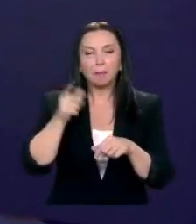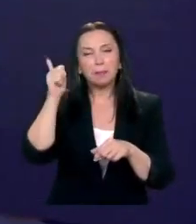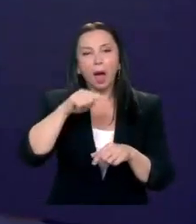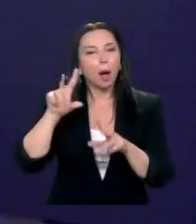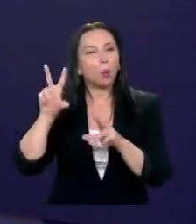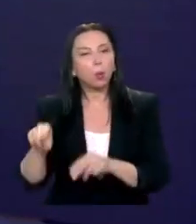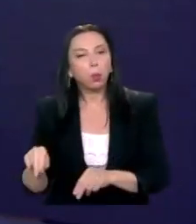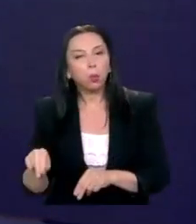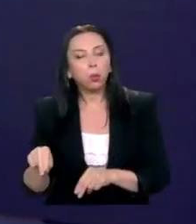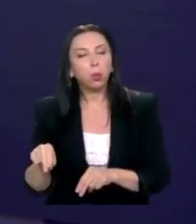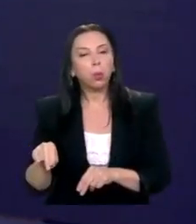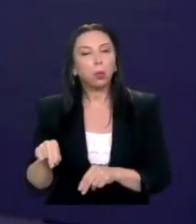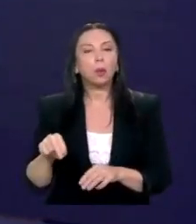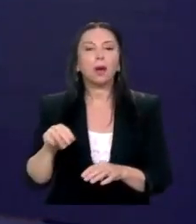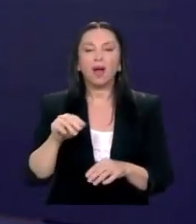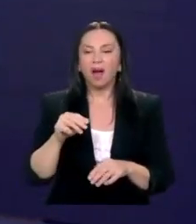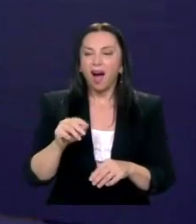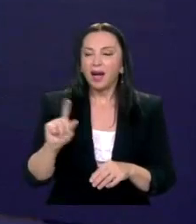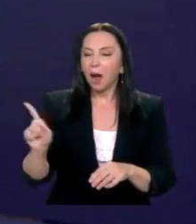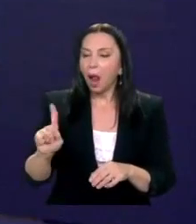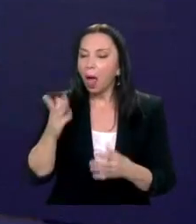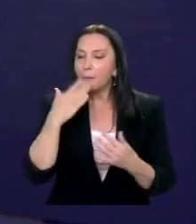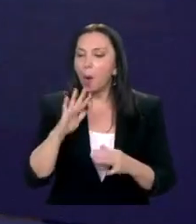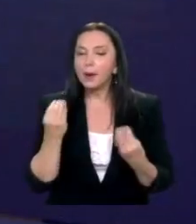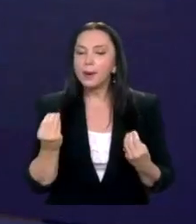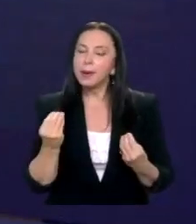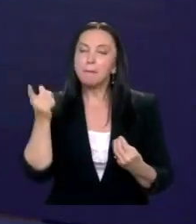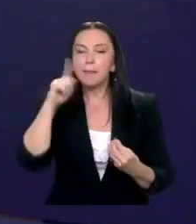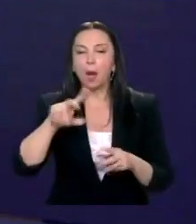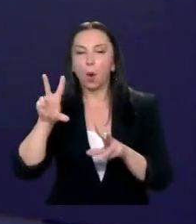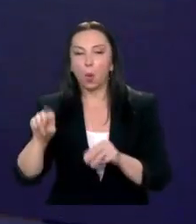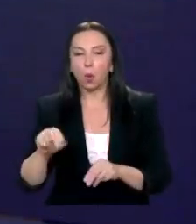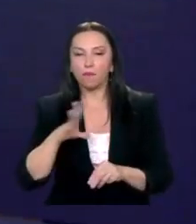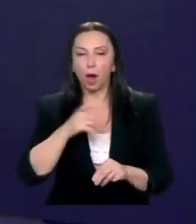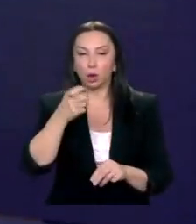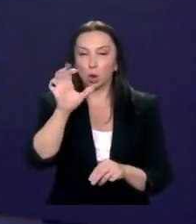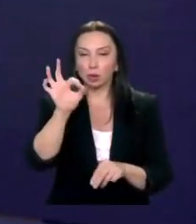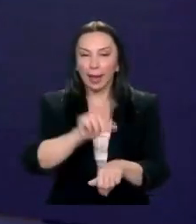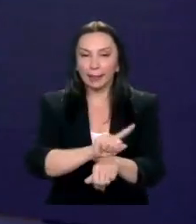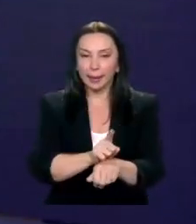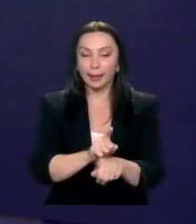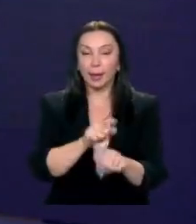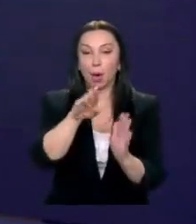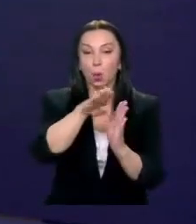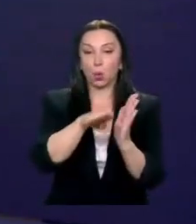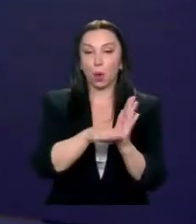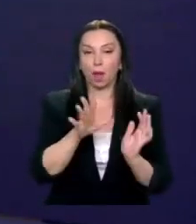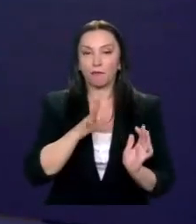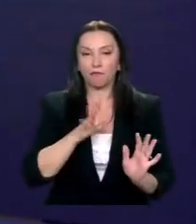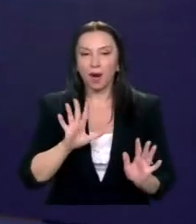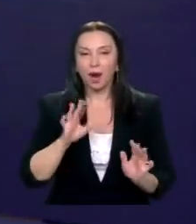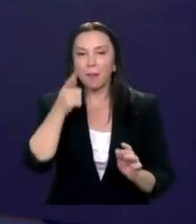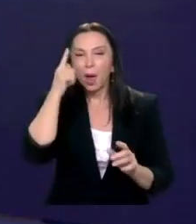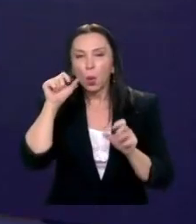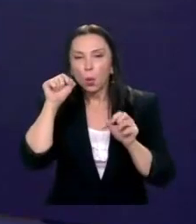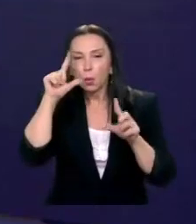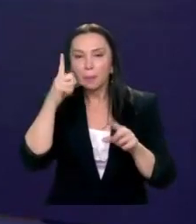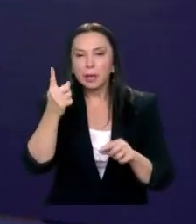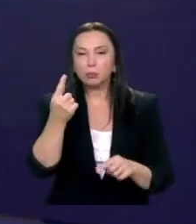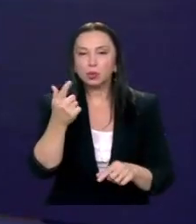etmemeli mi? Çoğu kişi buna sevinip tekrar uykuya dalıyor. Uzmanlara göre ise bu noktada 90 dakika kuralı devreye giriyor. Yani